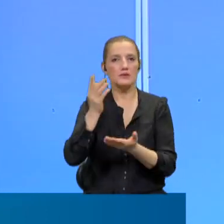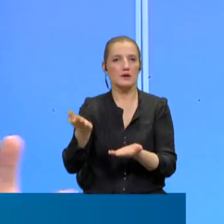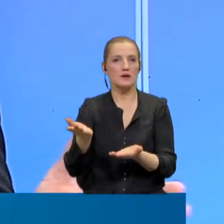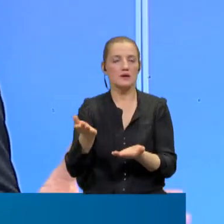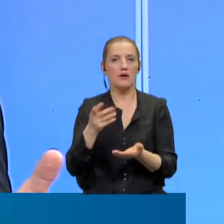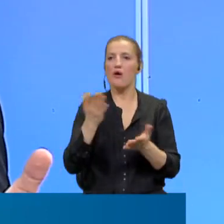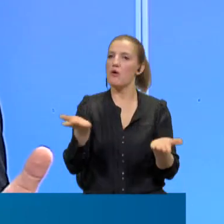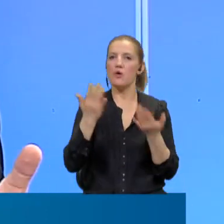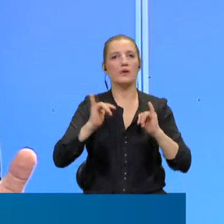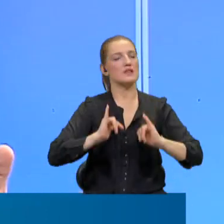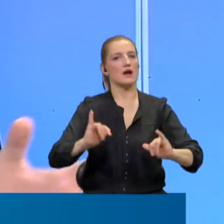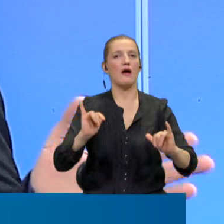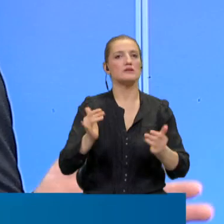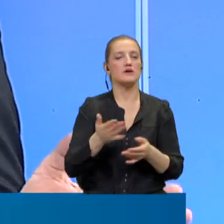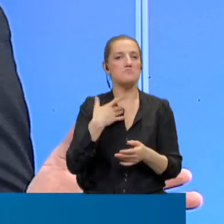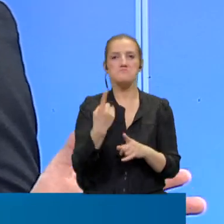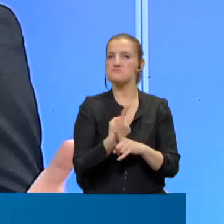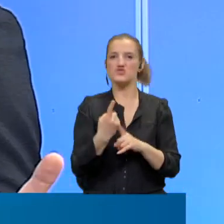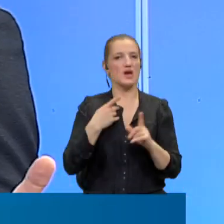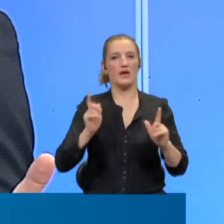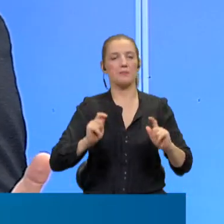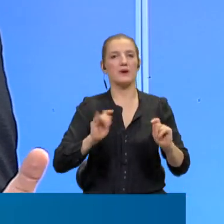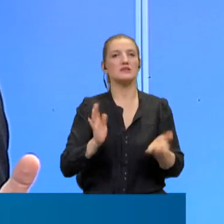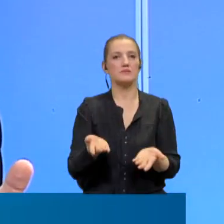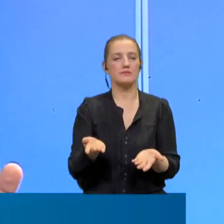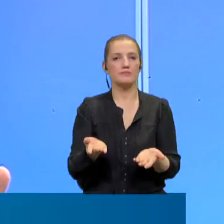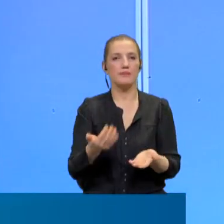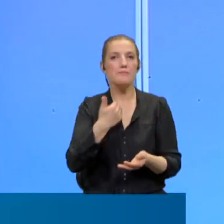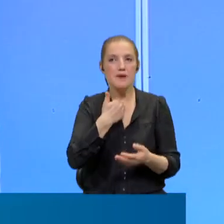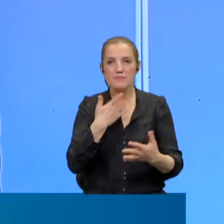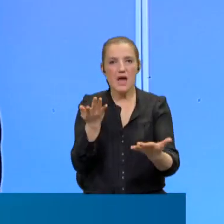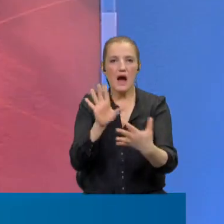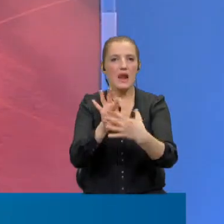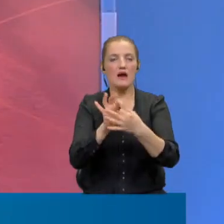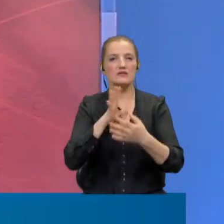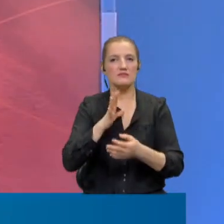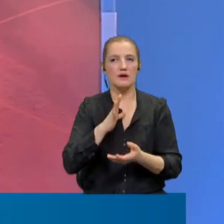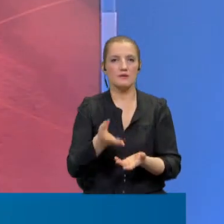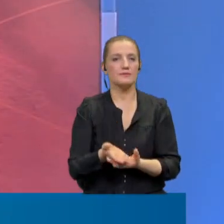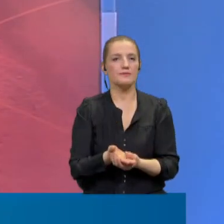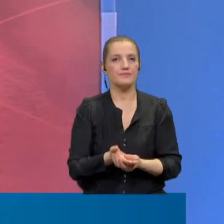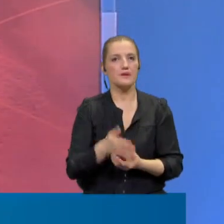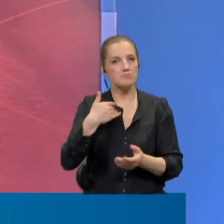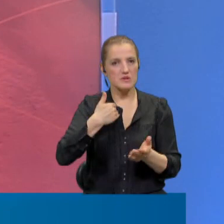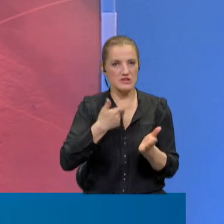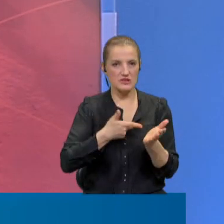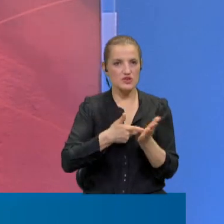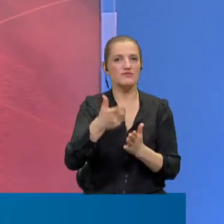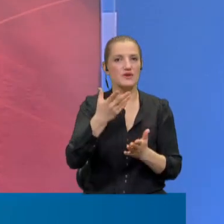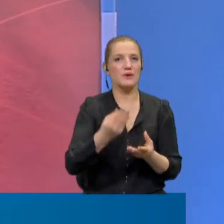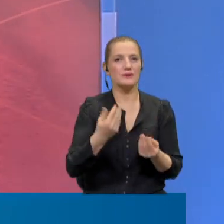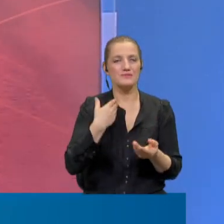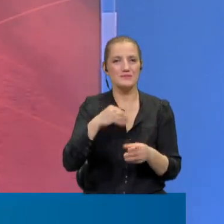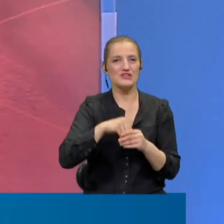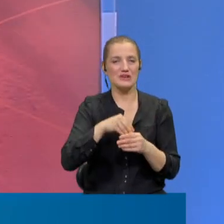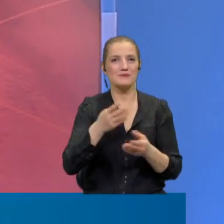O ne güzel ben bir şey yapmadım ki ya Benimle ne alakası var diye bizde Çiftçi olduğumuz için doğal